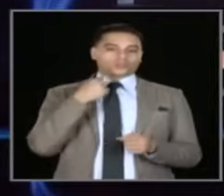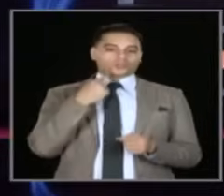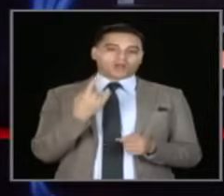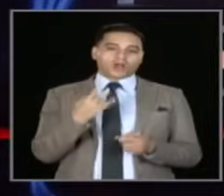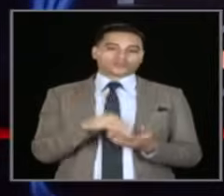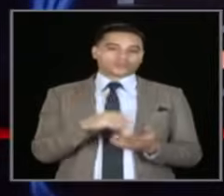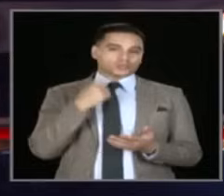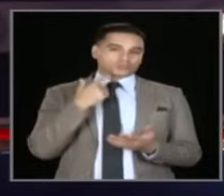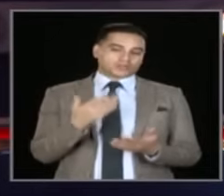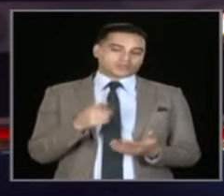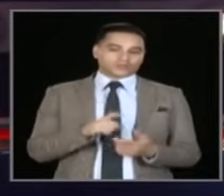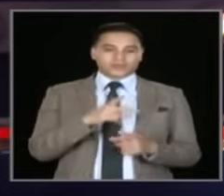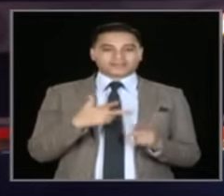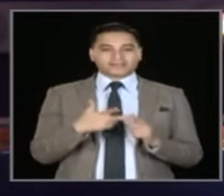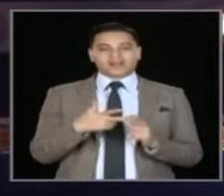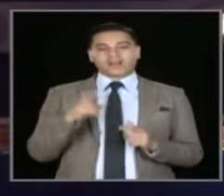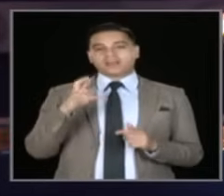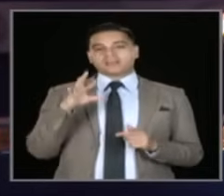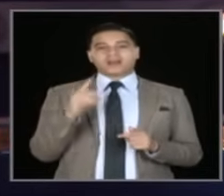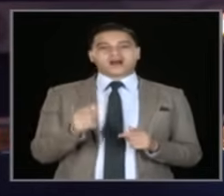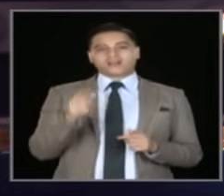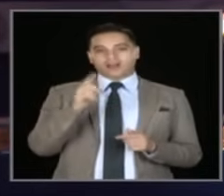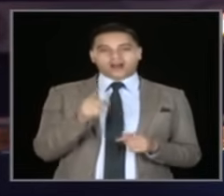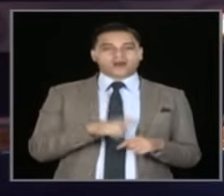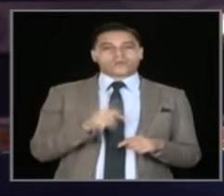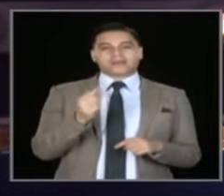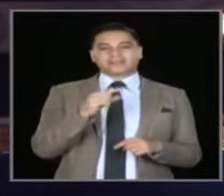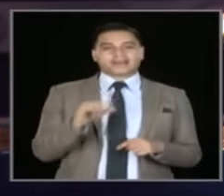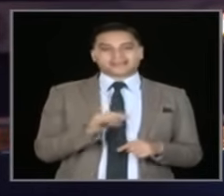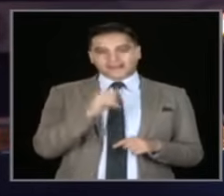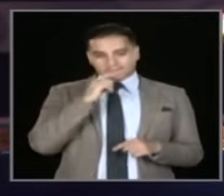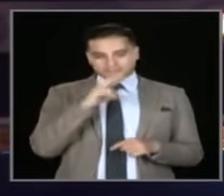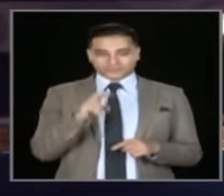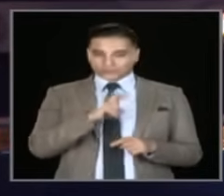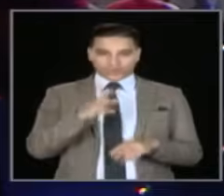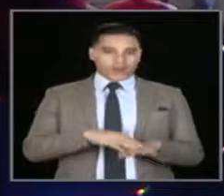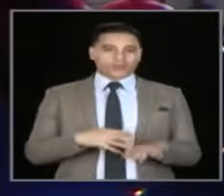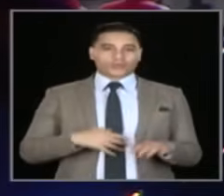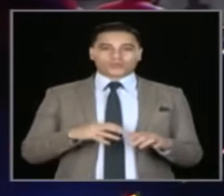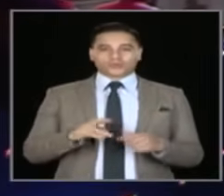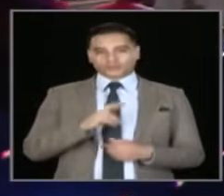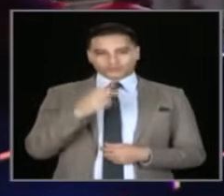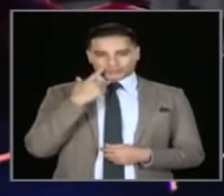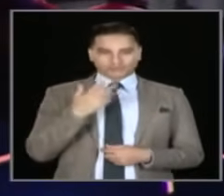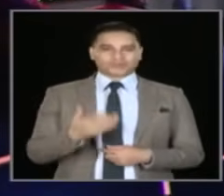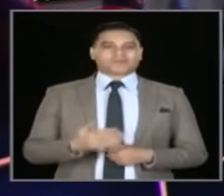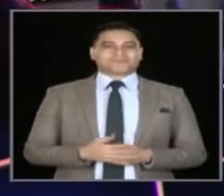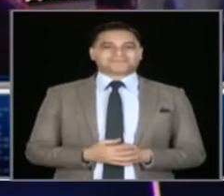خسارة. السؤال الثالث، زهراء وندى، ندى وزهراء. تكنولوجيا. والسؤال هو،